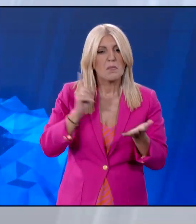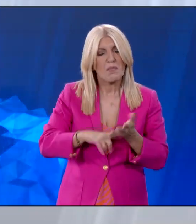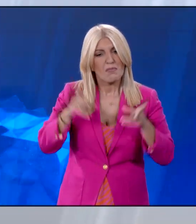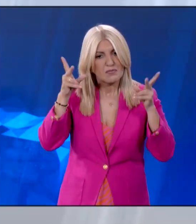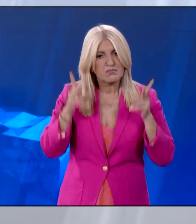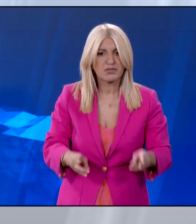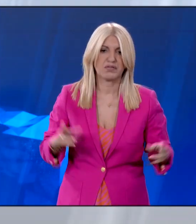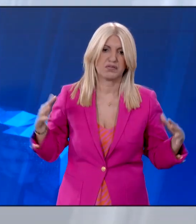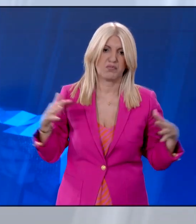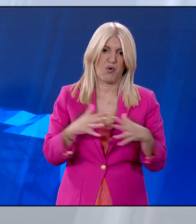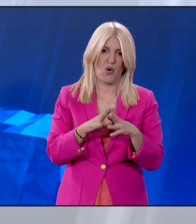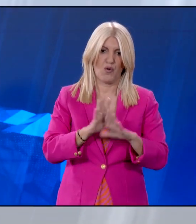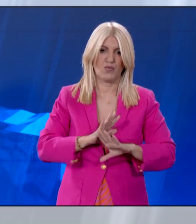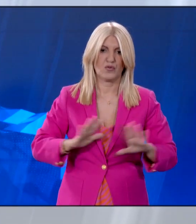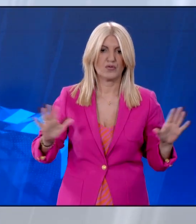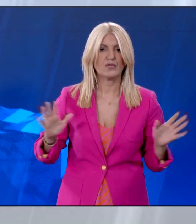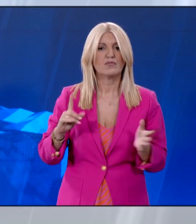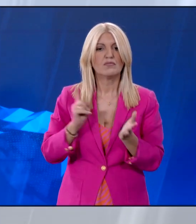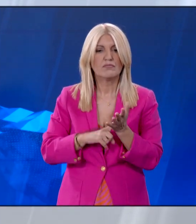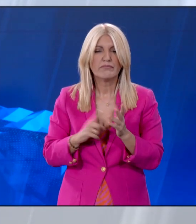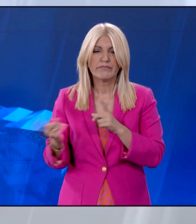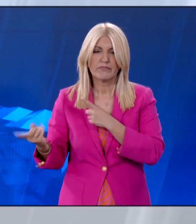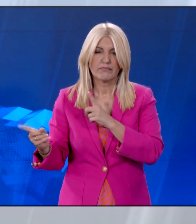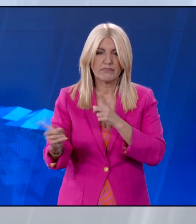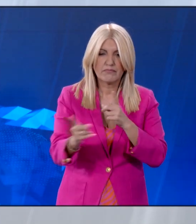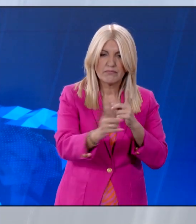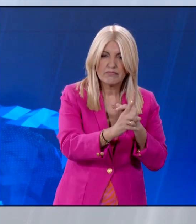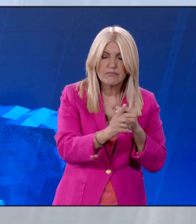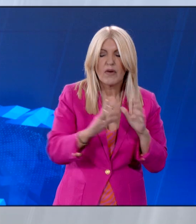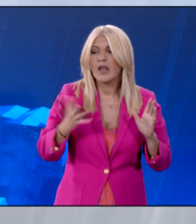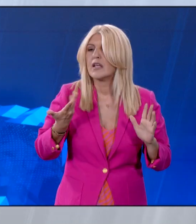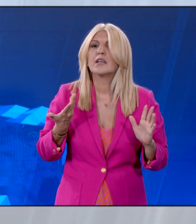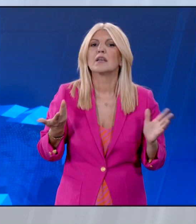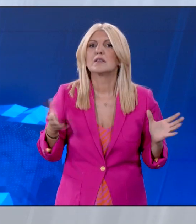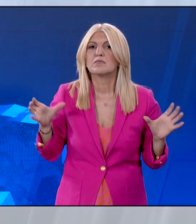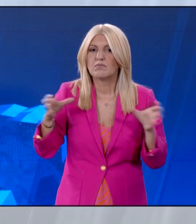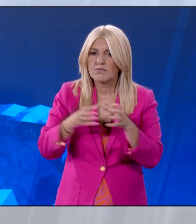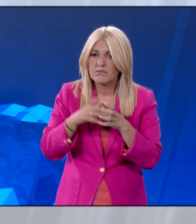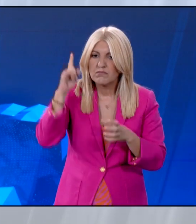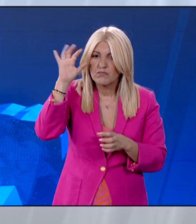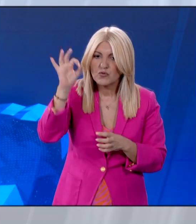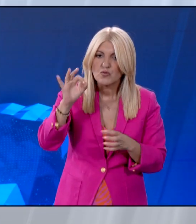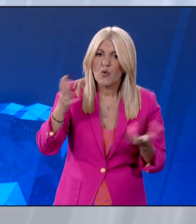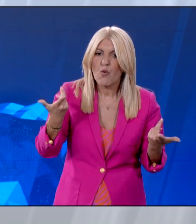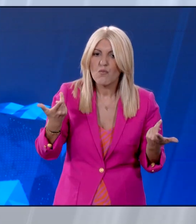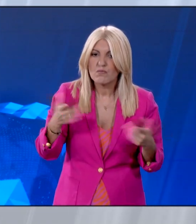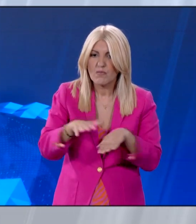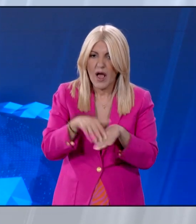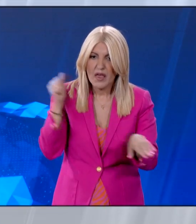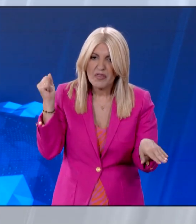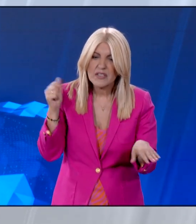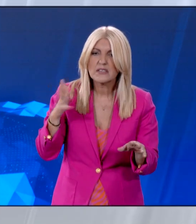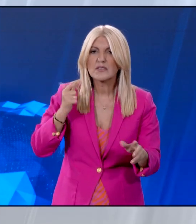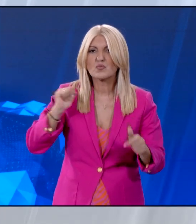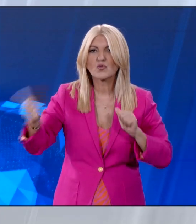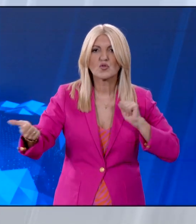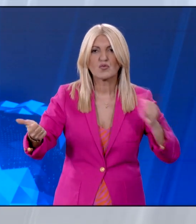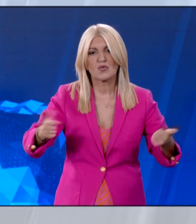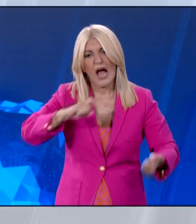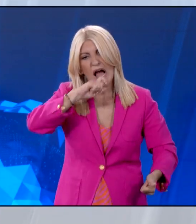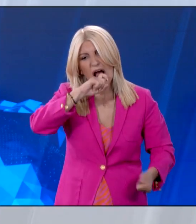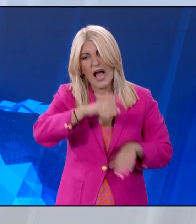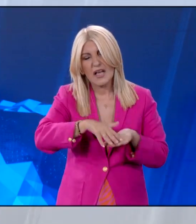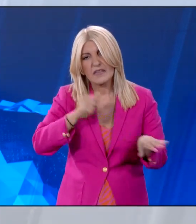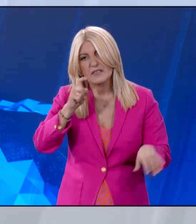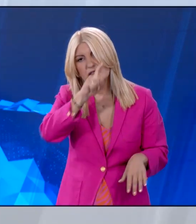All these going to coordinate or each one will seek revenge on its own. That is the question